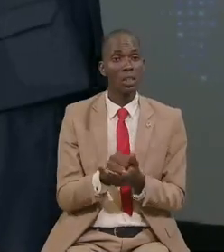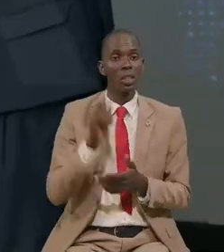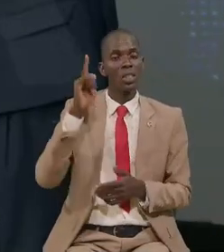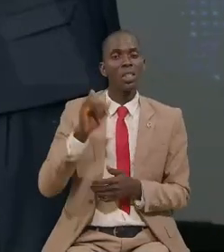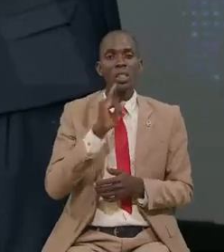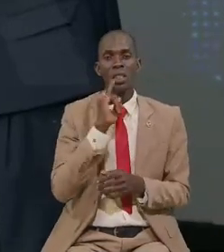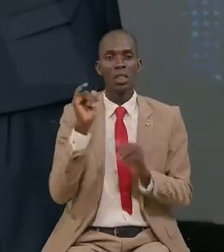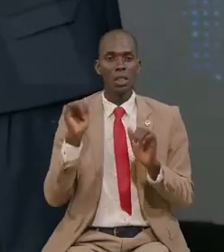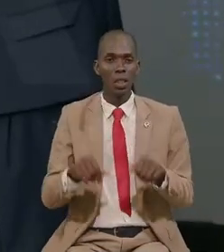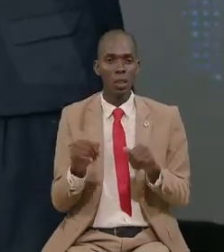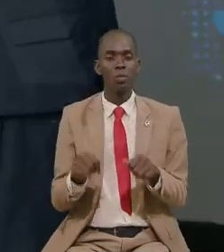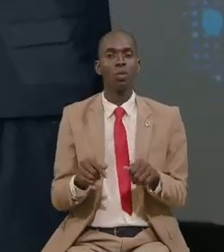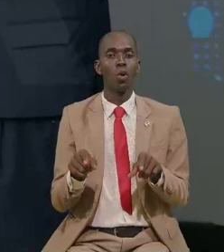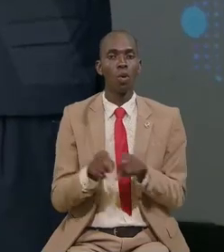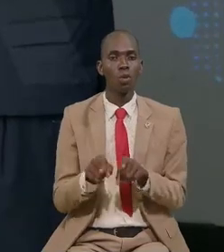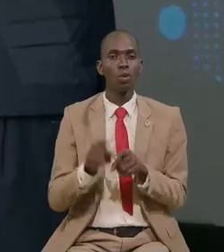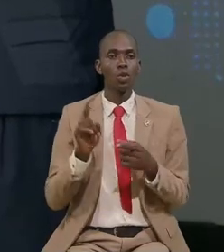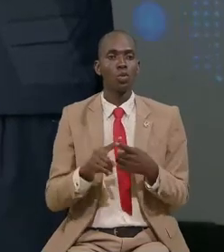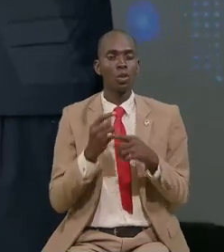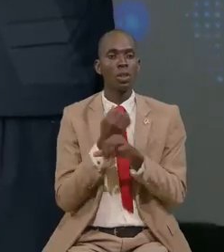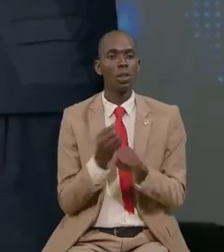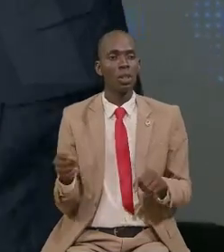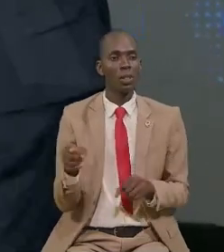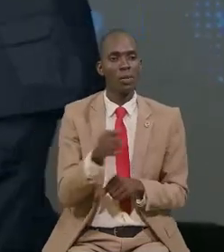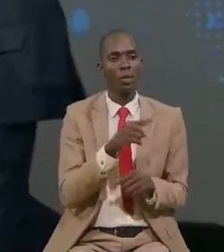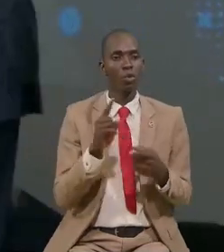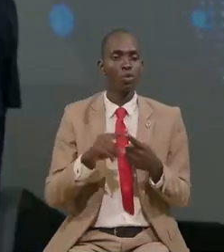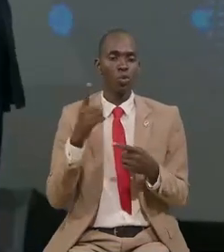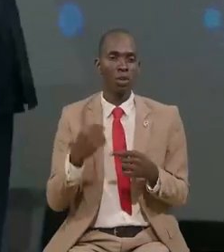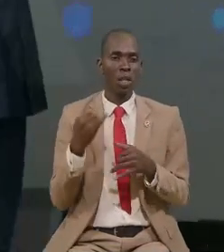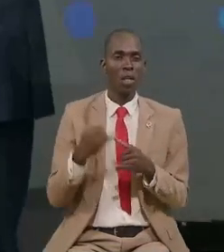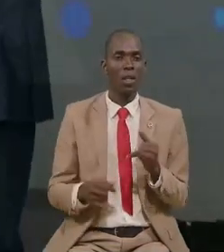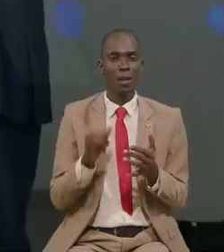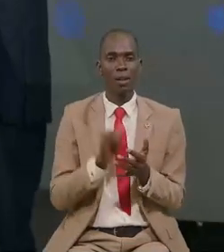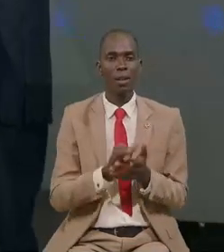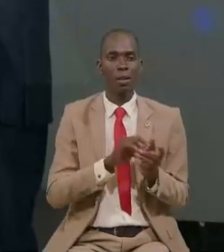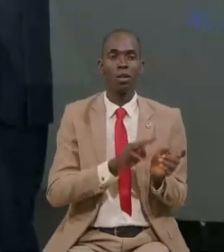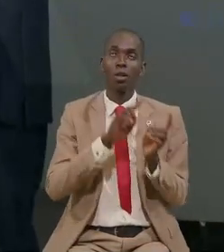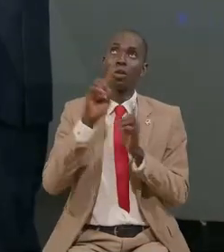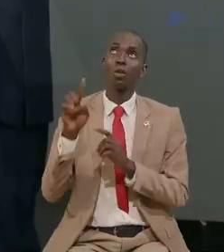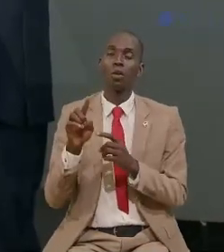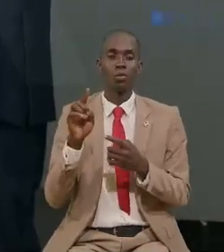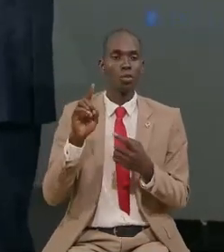Ainsi, il est capable de sauver parfaitement ceux qui s'approchent de Dieu par lui,